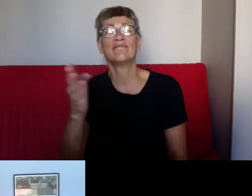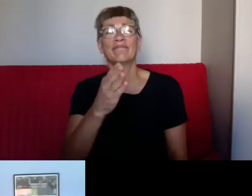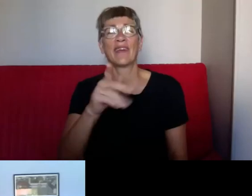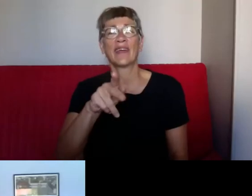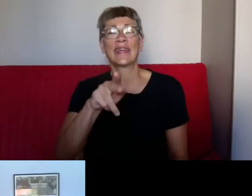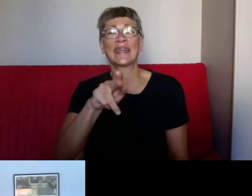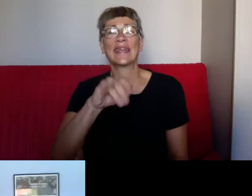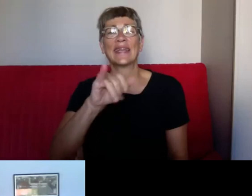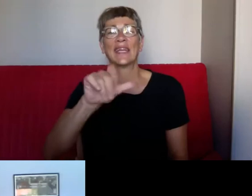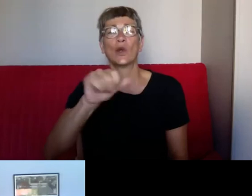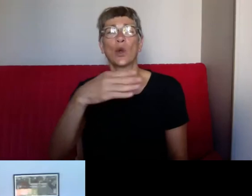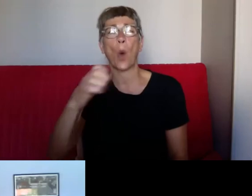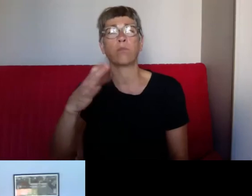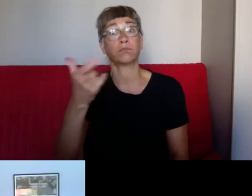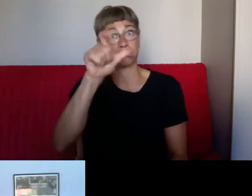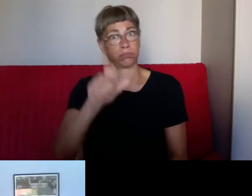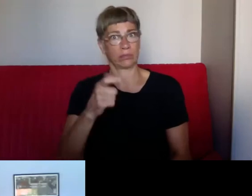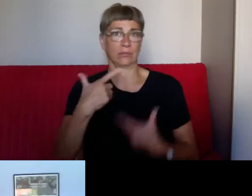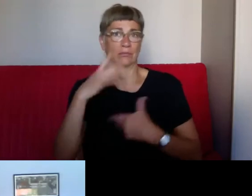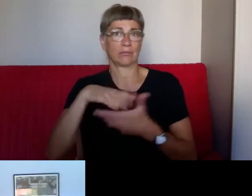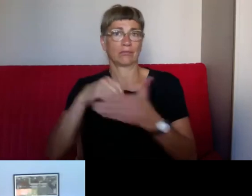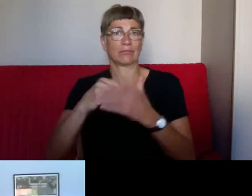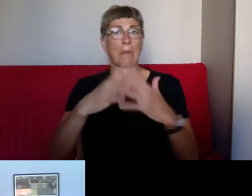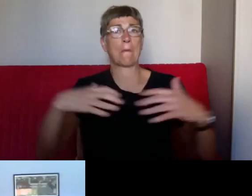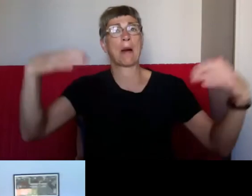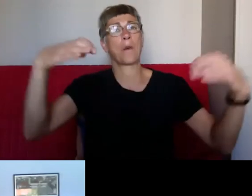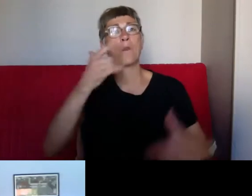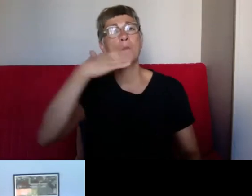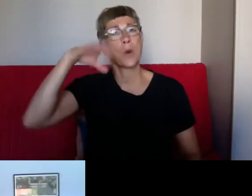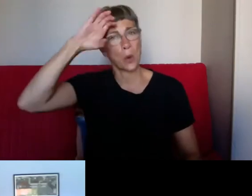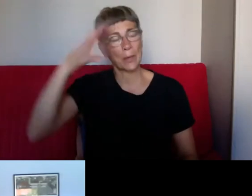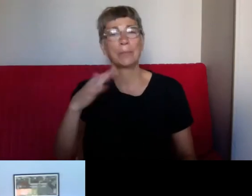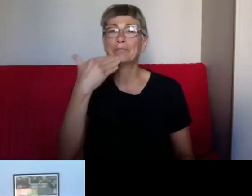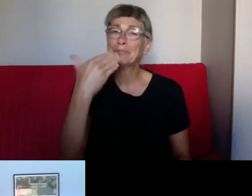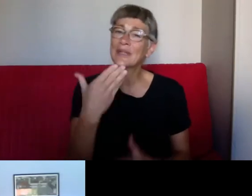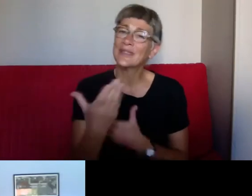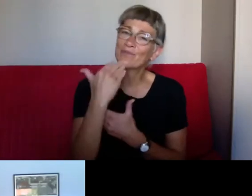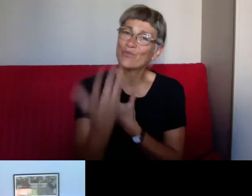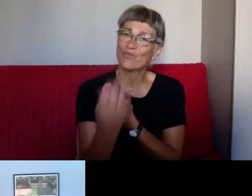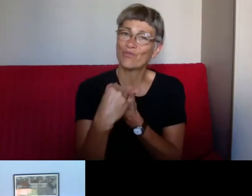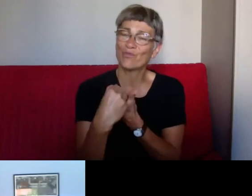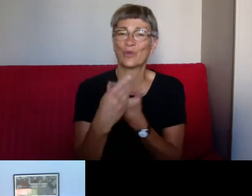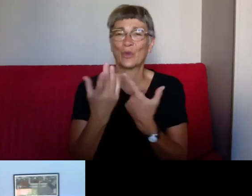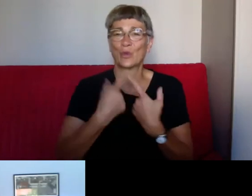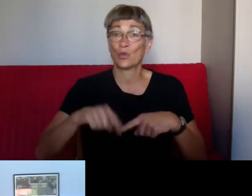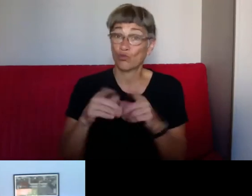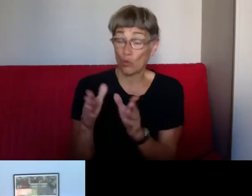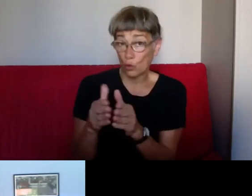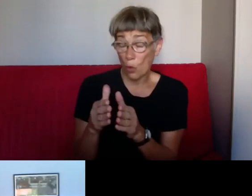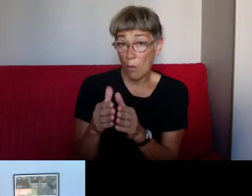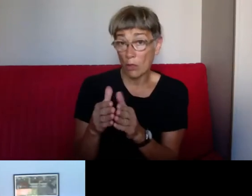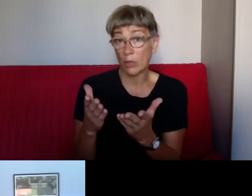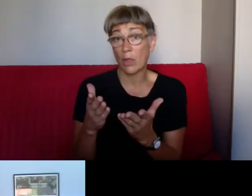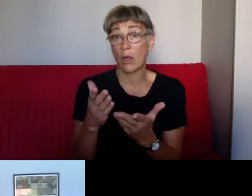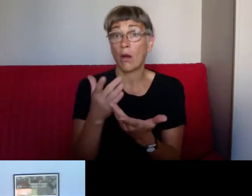And again, thank you for joining us. I just ask you, please, to speak not too fast, so